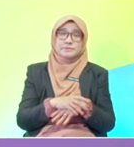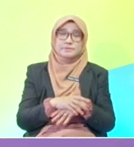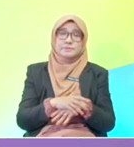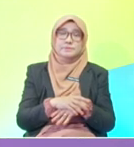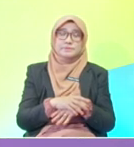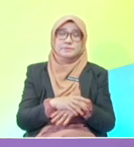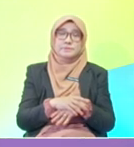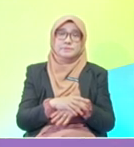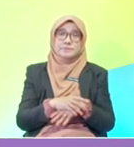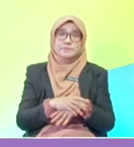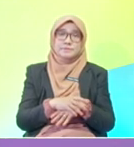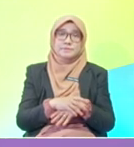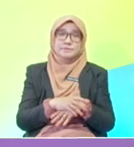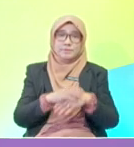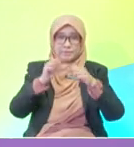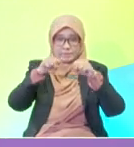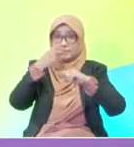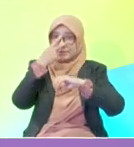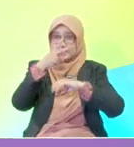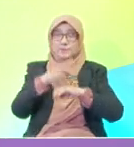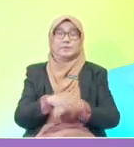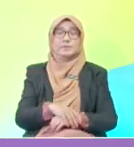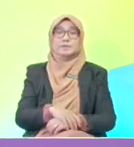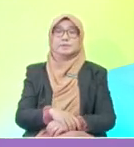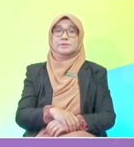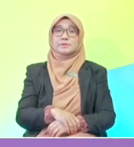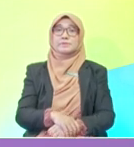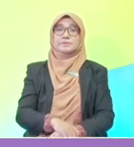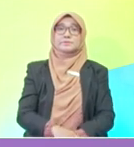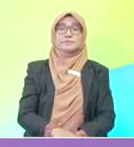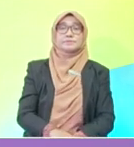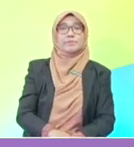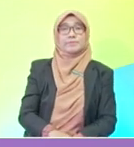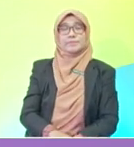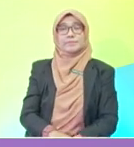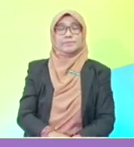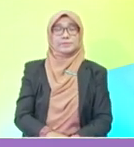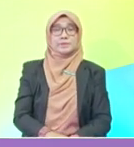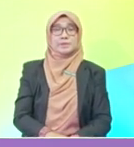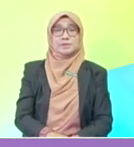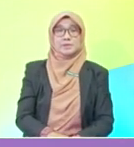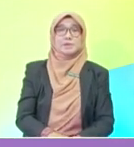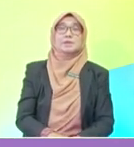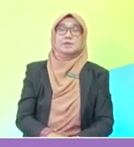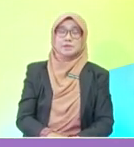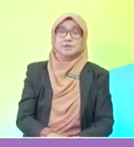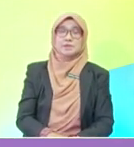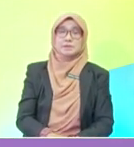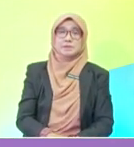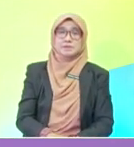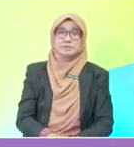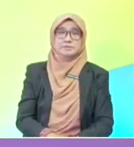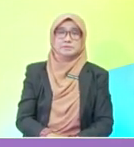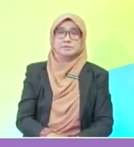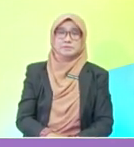gulungkan habis pun boleh. Kalau macam cikgu tak nak tebal sangat, cikgu gulung je. Lepas tu kita penik-penik kat sini. Tak payah gunting ke ya? Tak